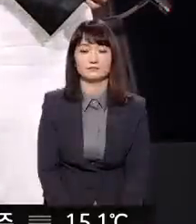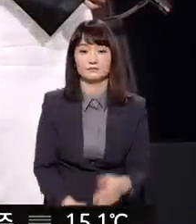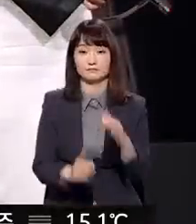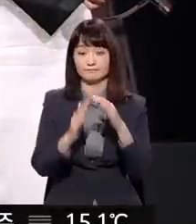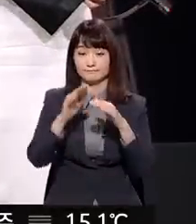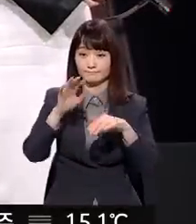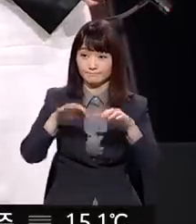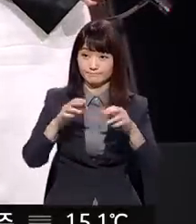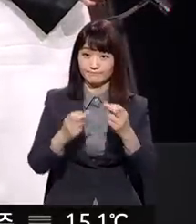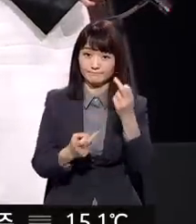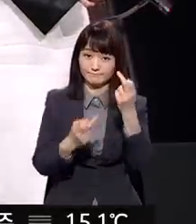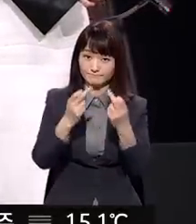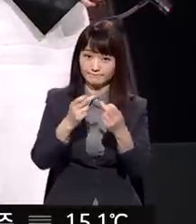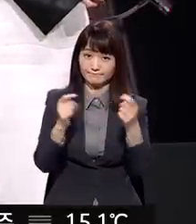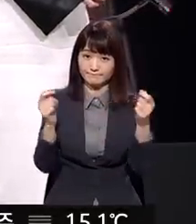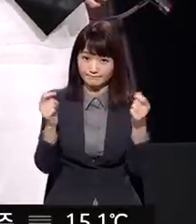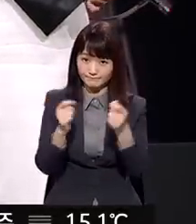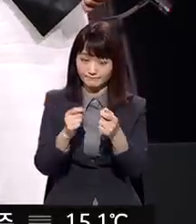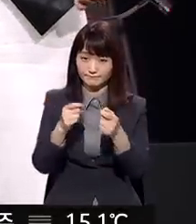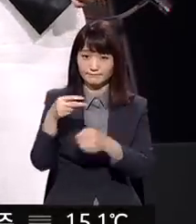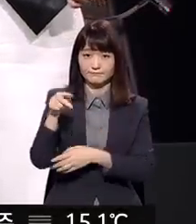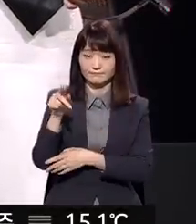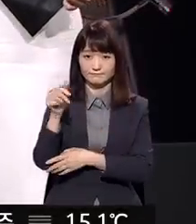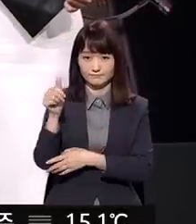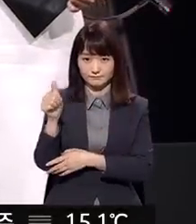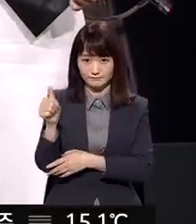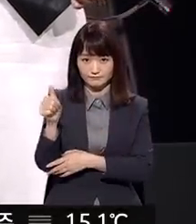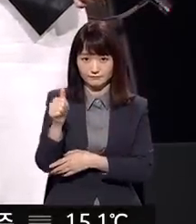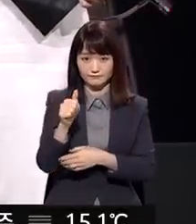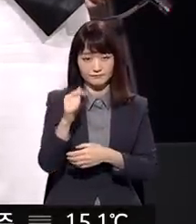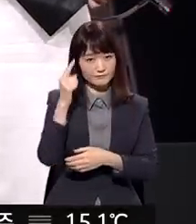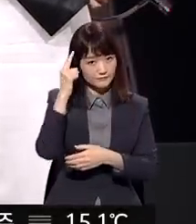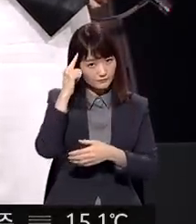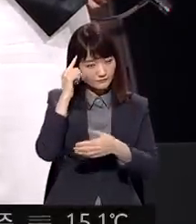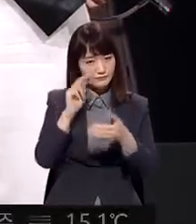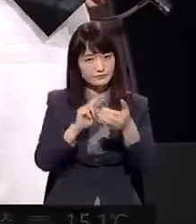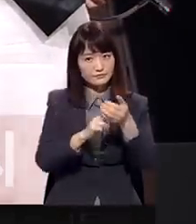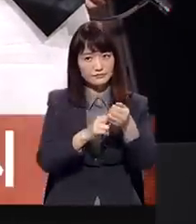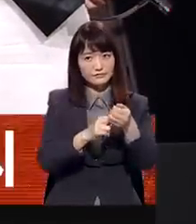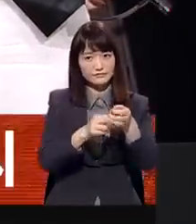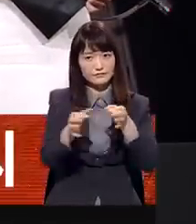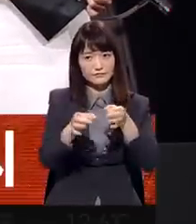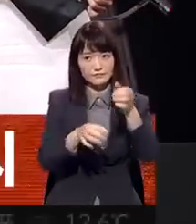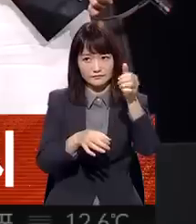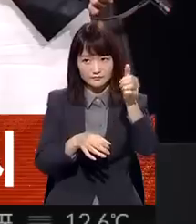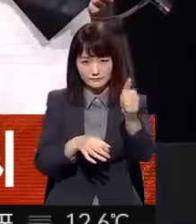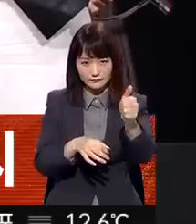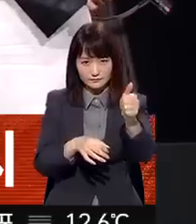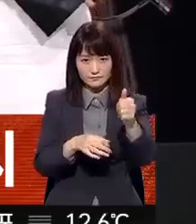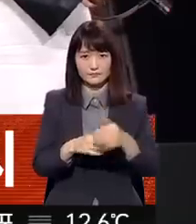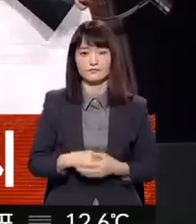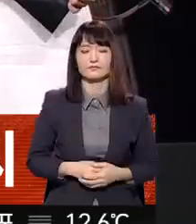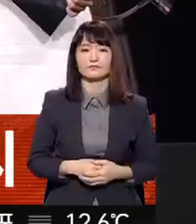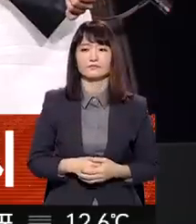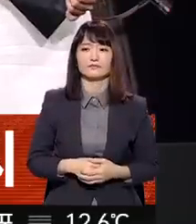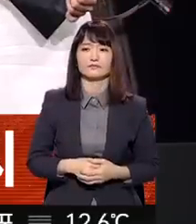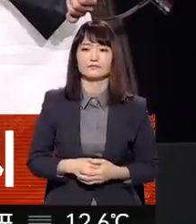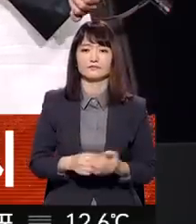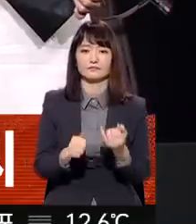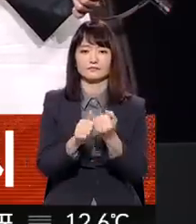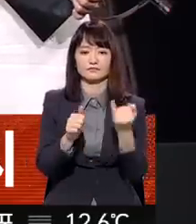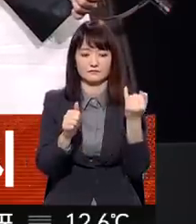한 동네에서 호형 호재하던 서 씨와 미용실 원장. 이들은 서 씨가 처제 동네로 이사를 오면서 소개받아 알게